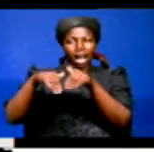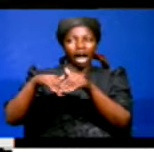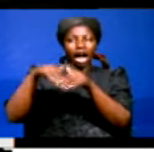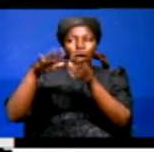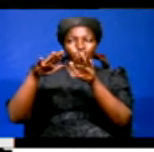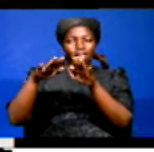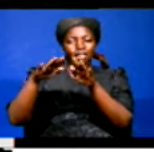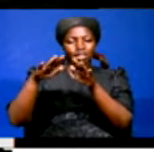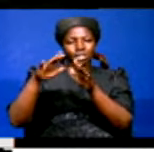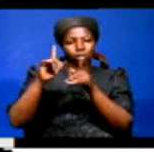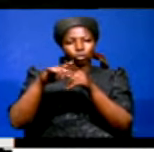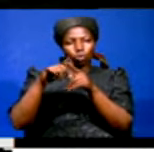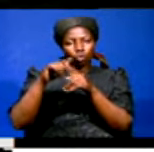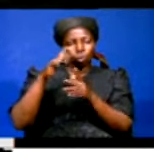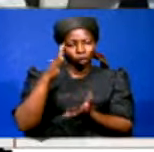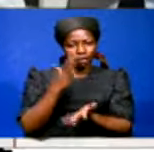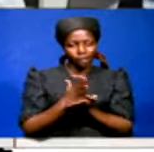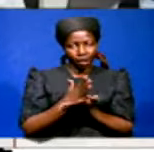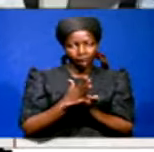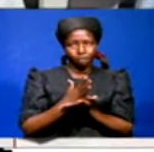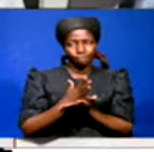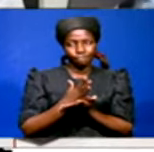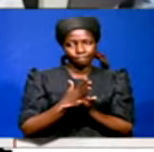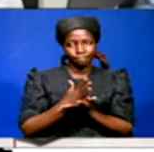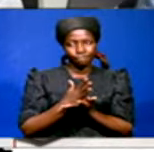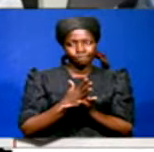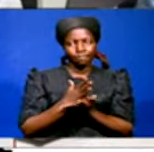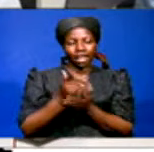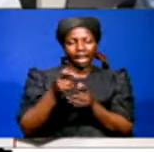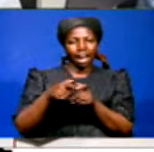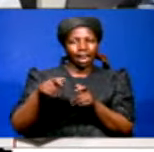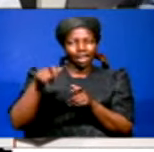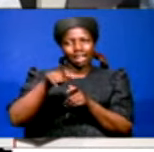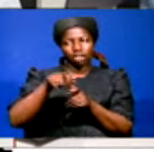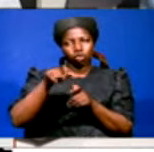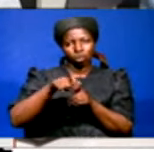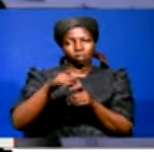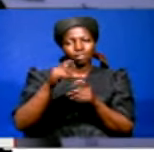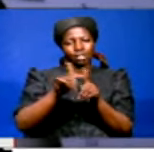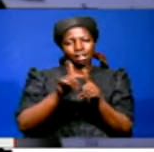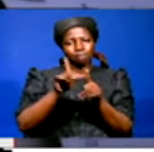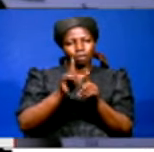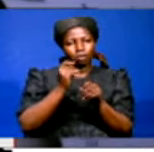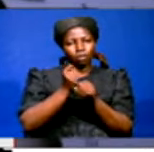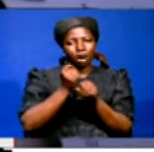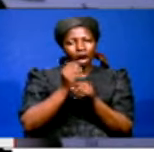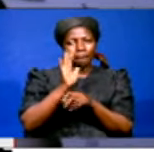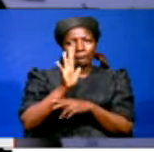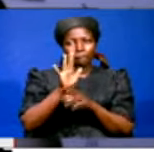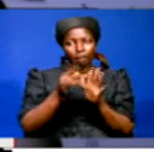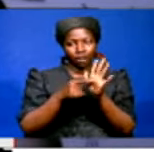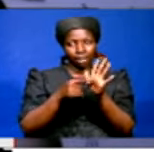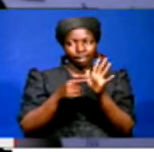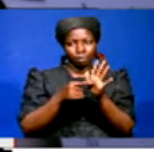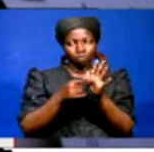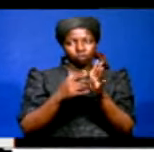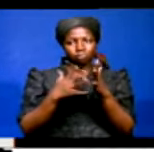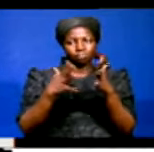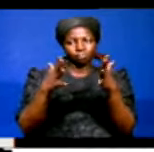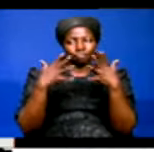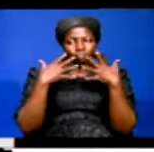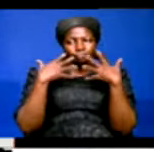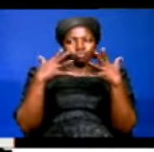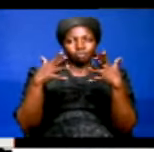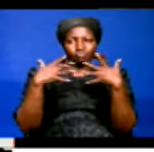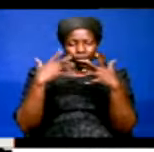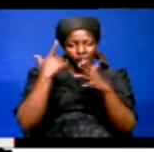ili kuthibitisha mtiririko wa ziada na utendaji kazi wake kama vile kifunga hewa cha chombo hicho.